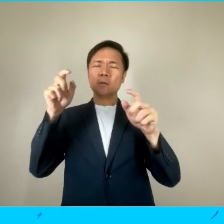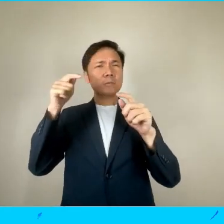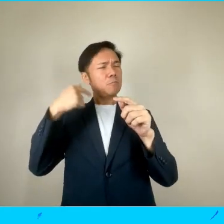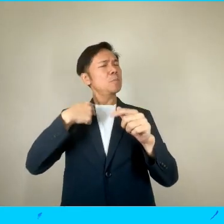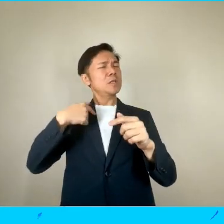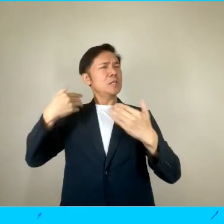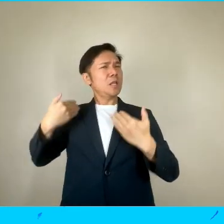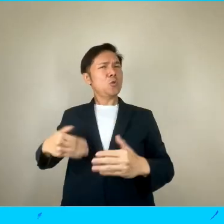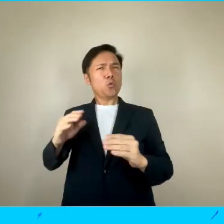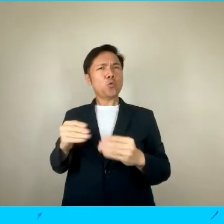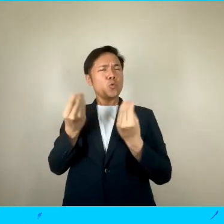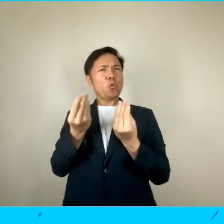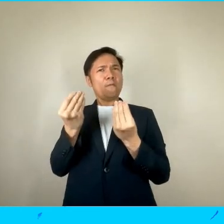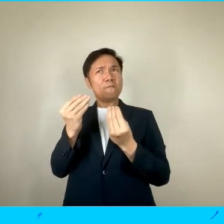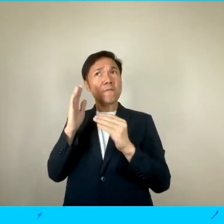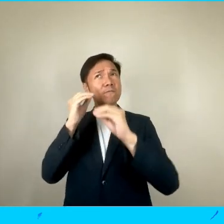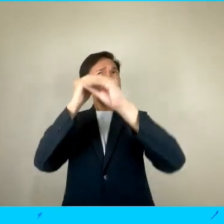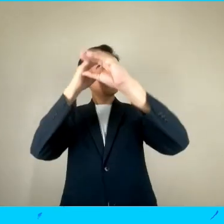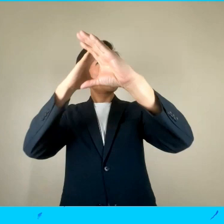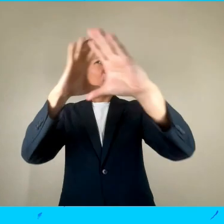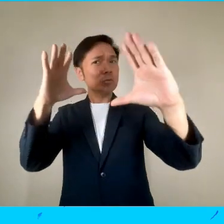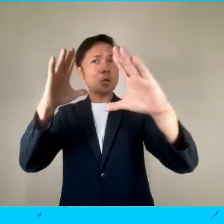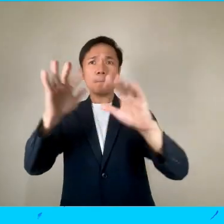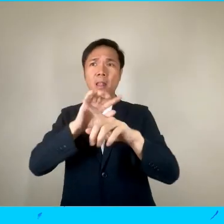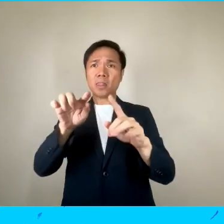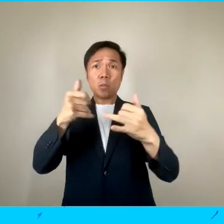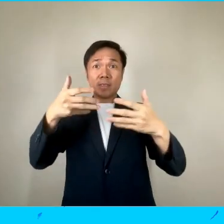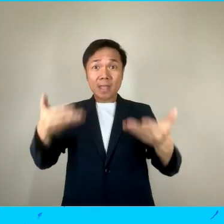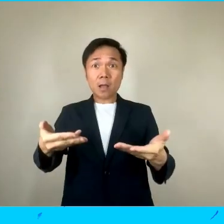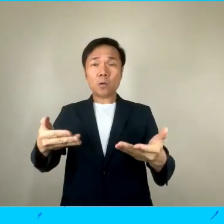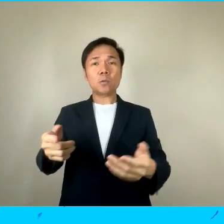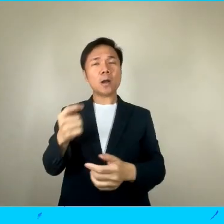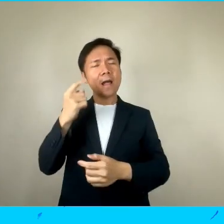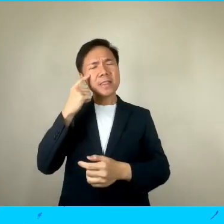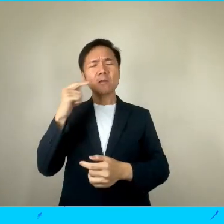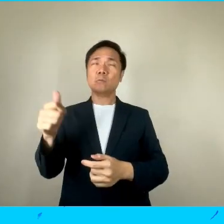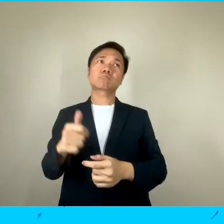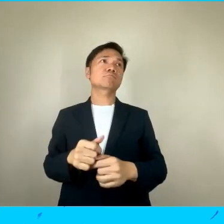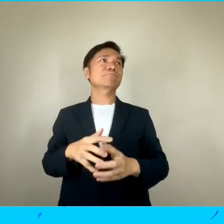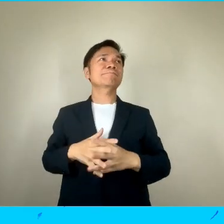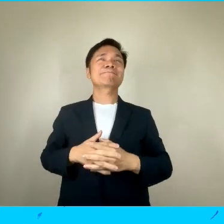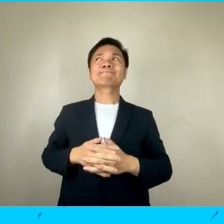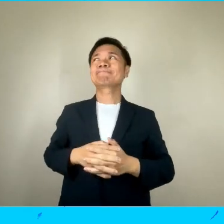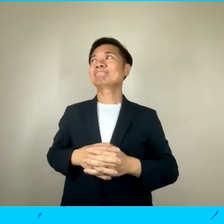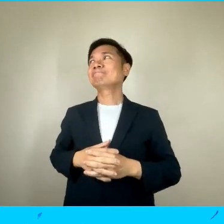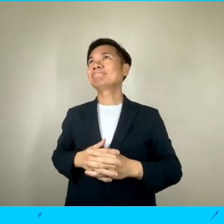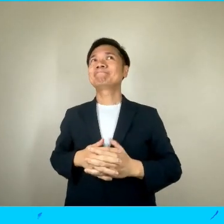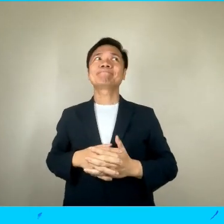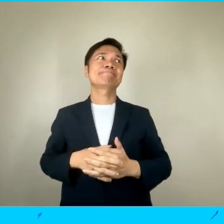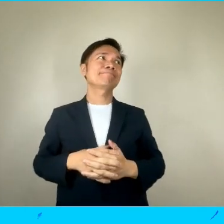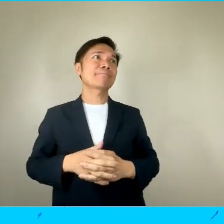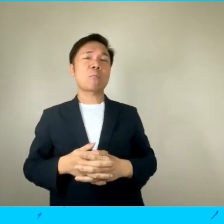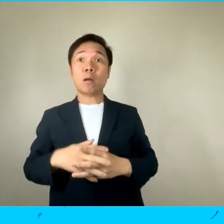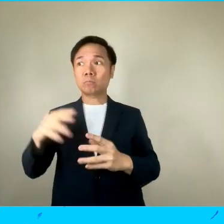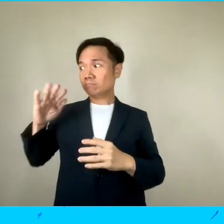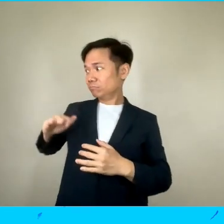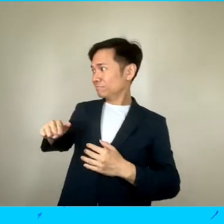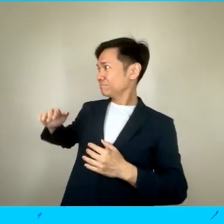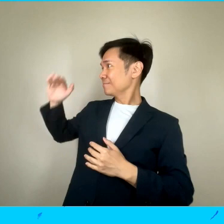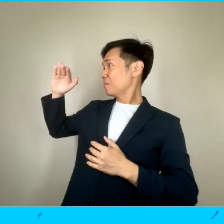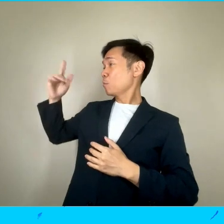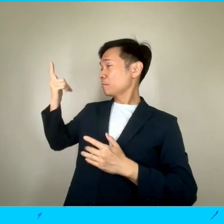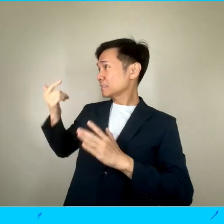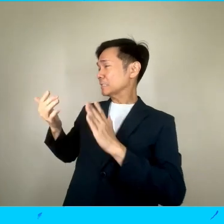Donc, merci Geoffrey. Et comment pouvons-nous penser donc à l'avenir? Moi, je suis d'accord que l'on ne veut